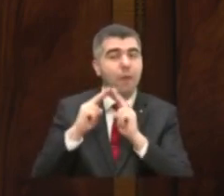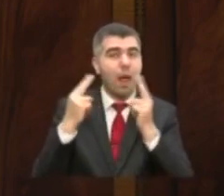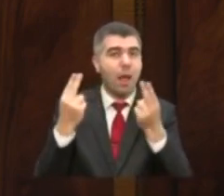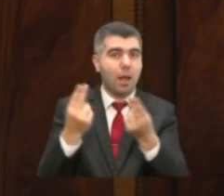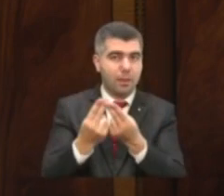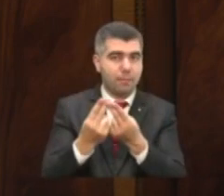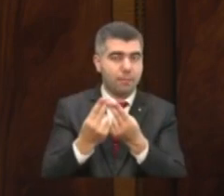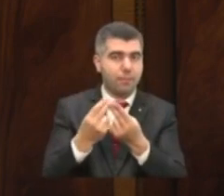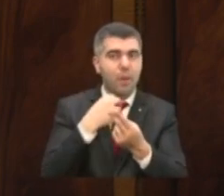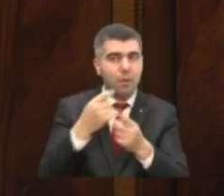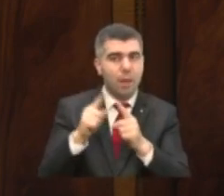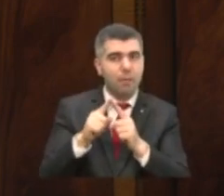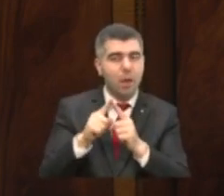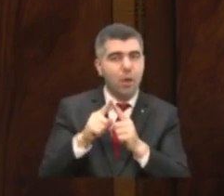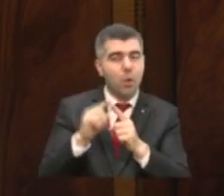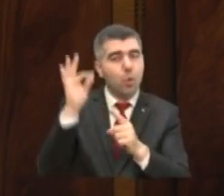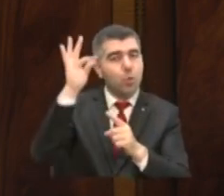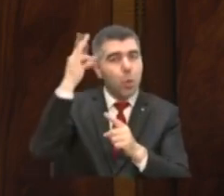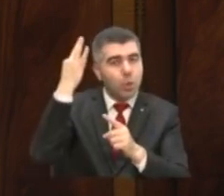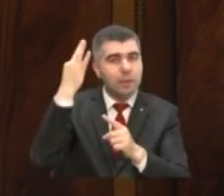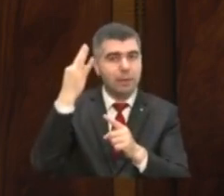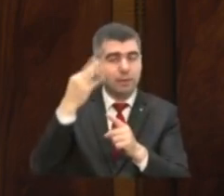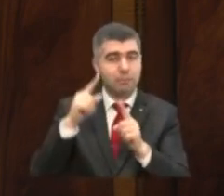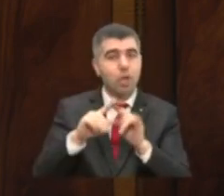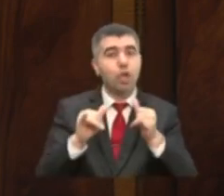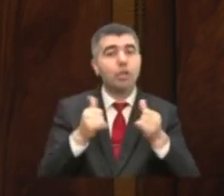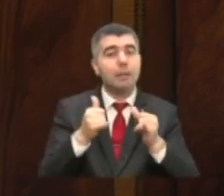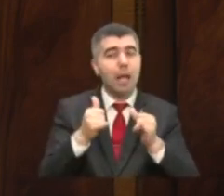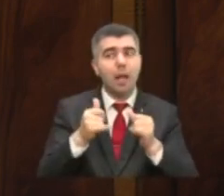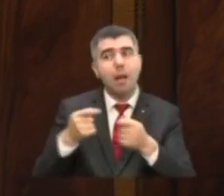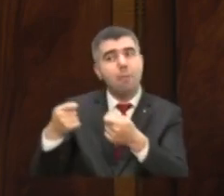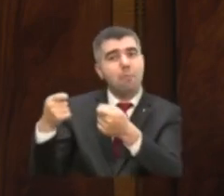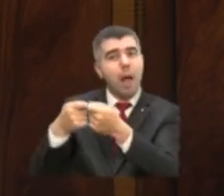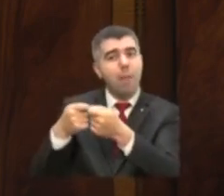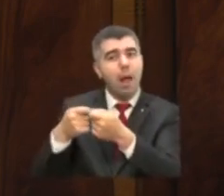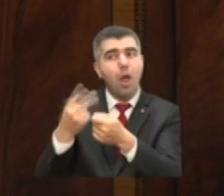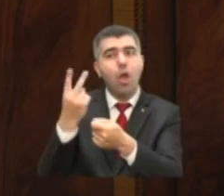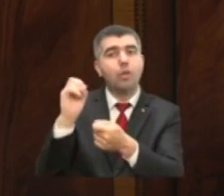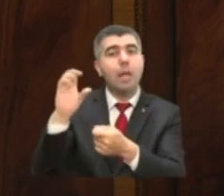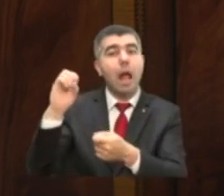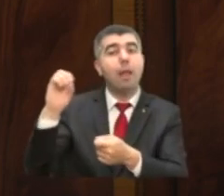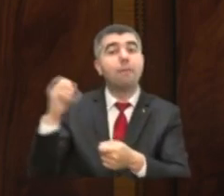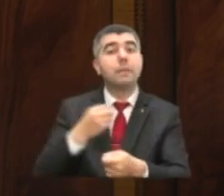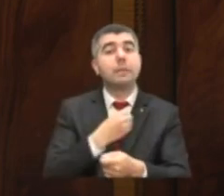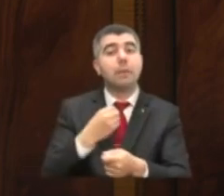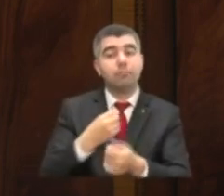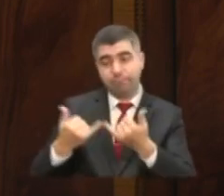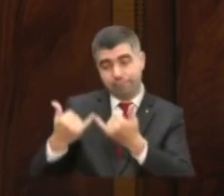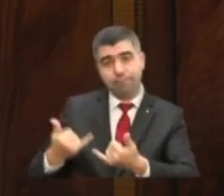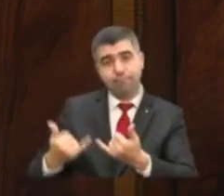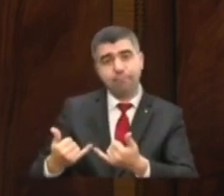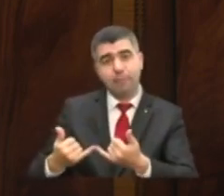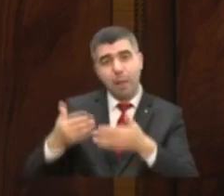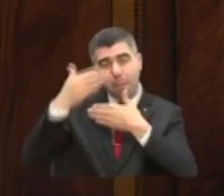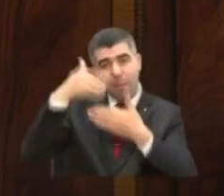موجود بدول الجوار، تونس والجزائر عندهم 13، ونحن لا نتوفر إلا على 20 أو 23000 فقط ديال الأطباء، وكذلك